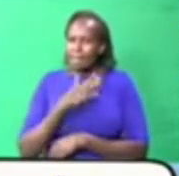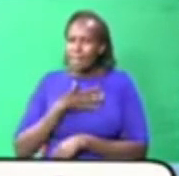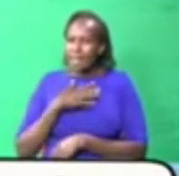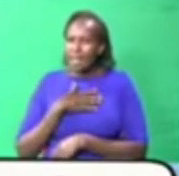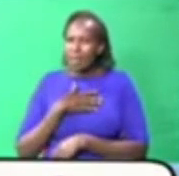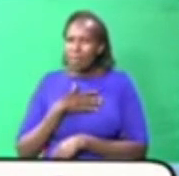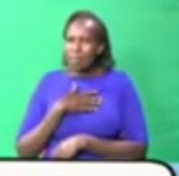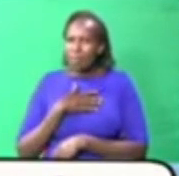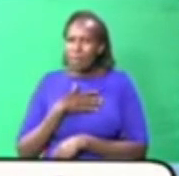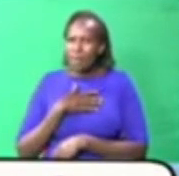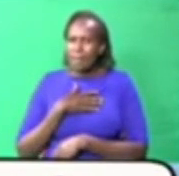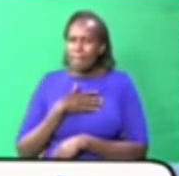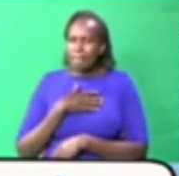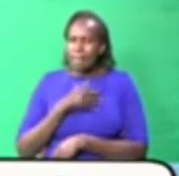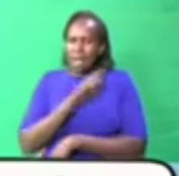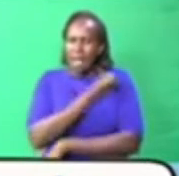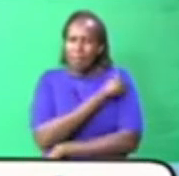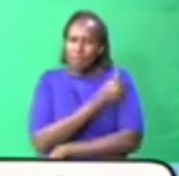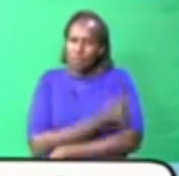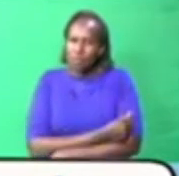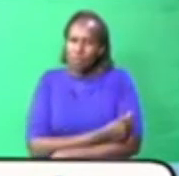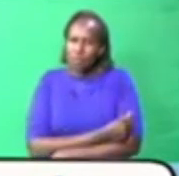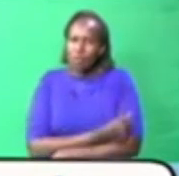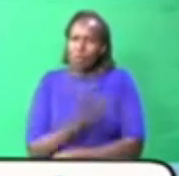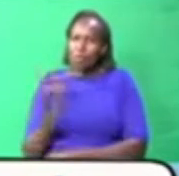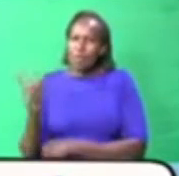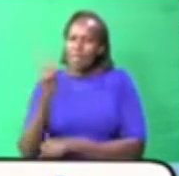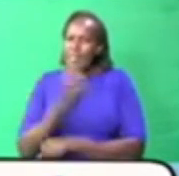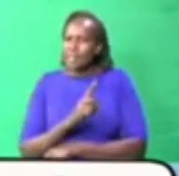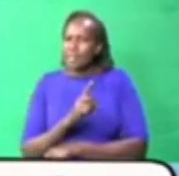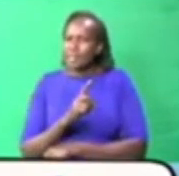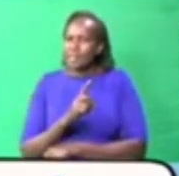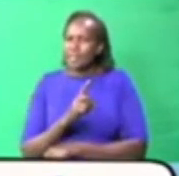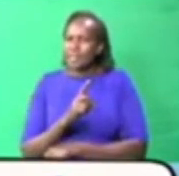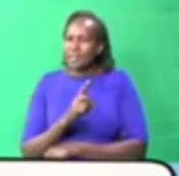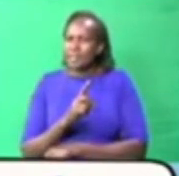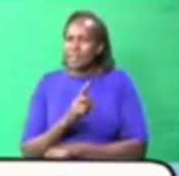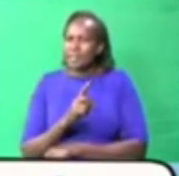of the Apostles. Unaona kesi kama siku moja